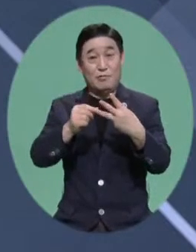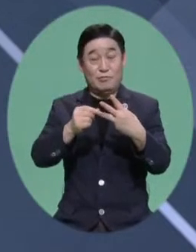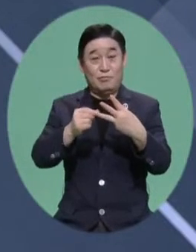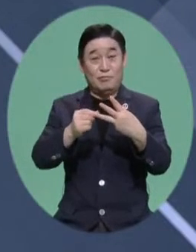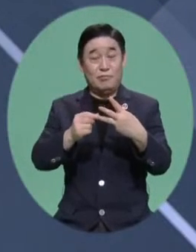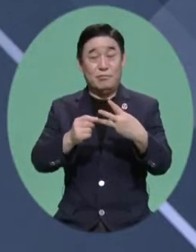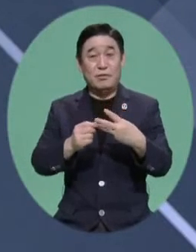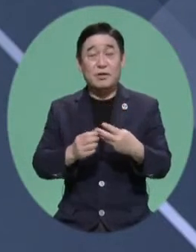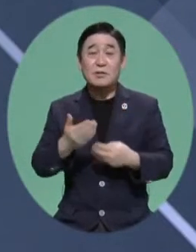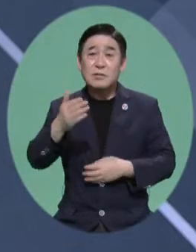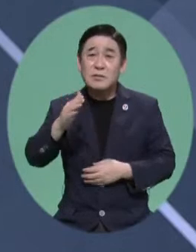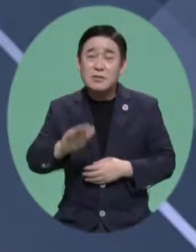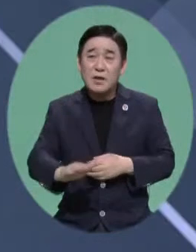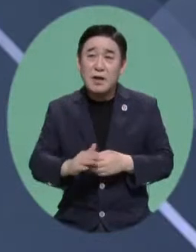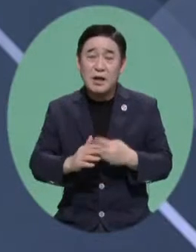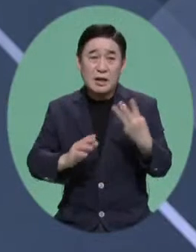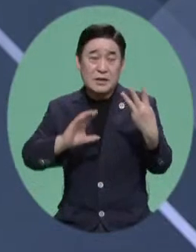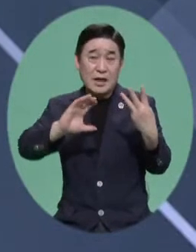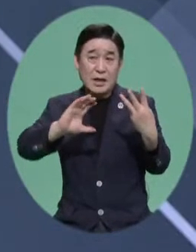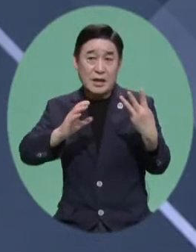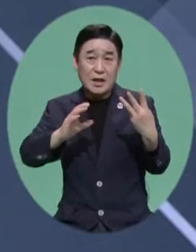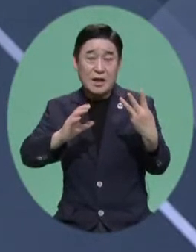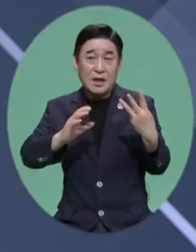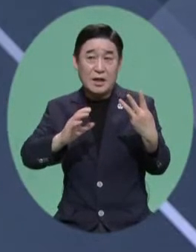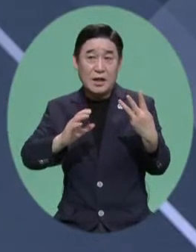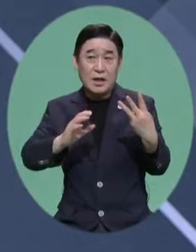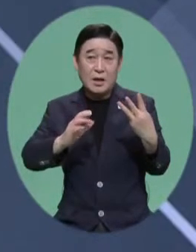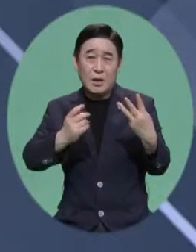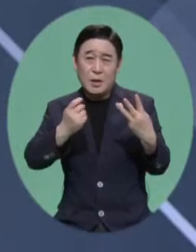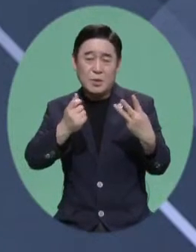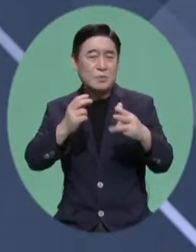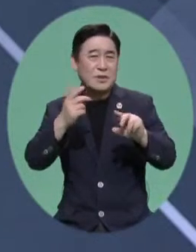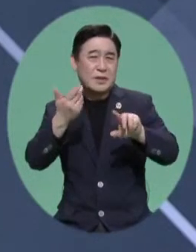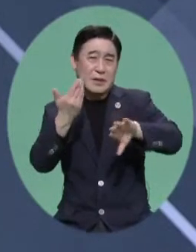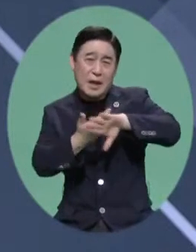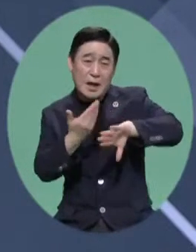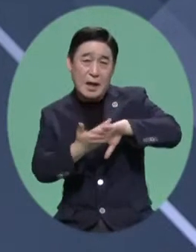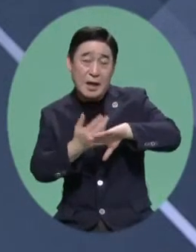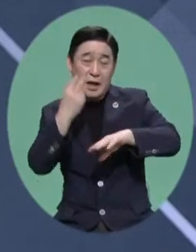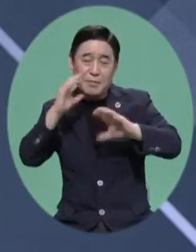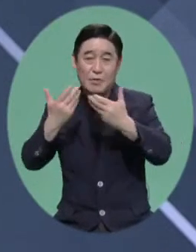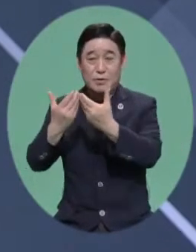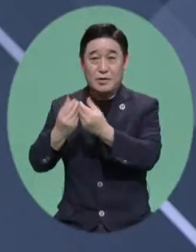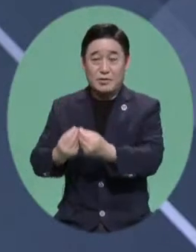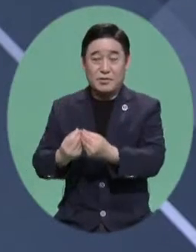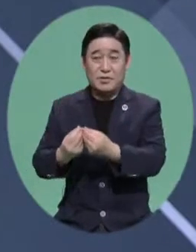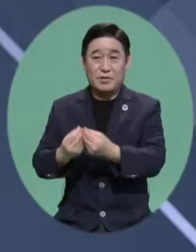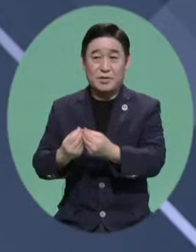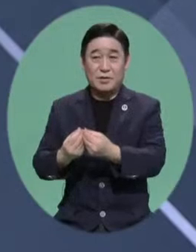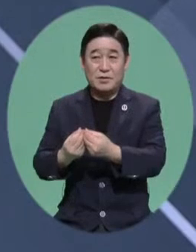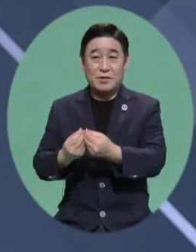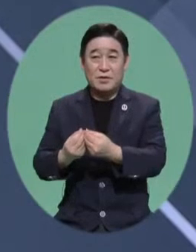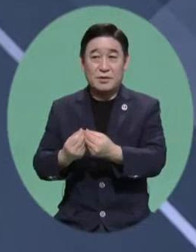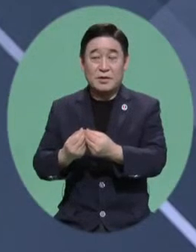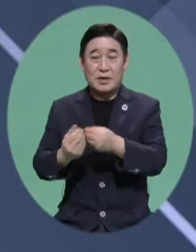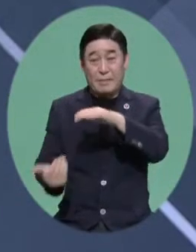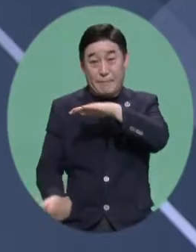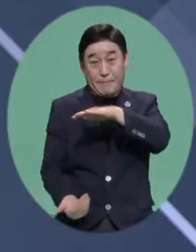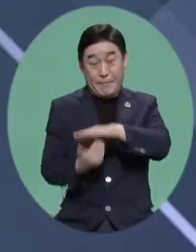입니다 그런데 이 세 나라가 조금씩 틀립니다 미국 같은 경우는 상황이